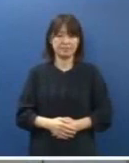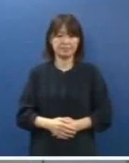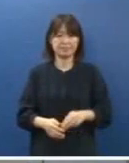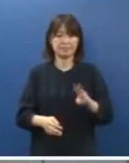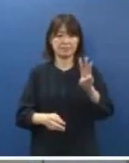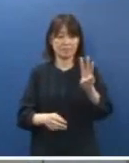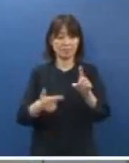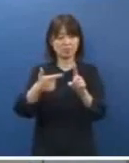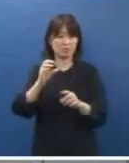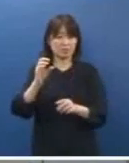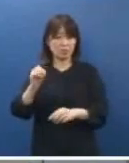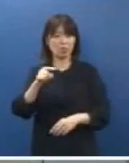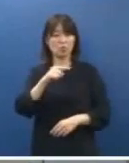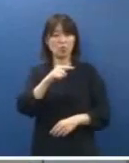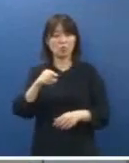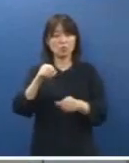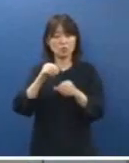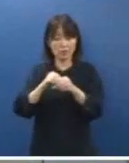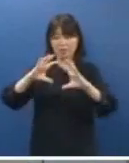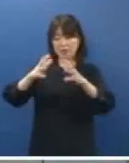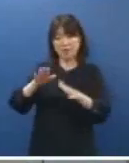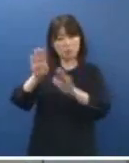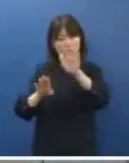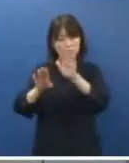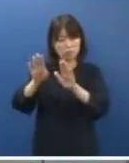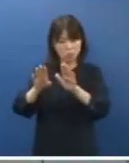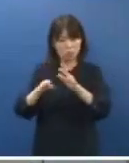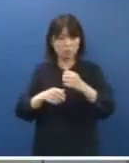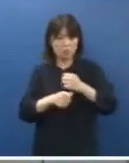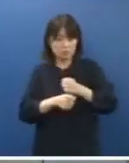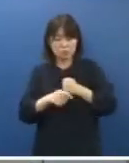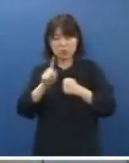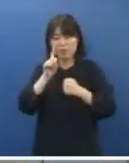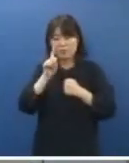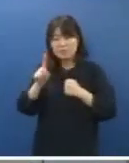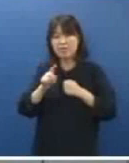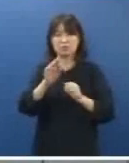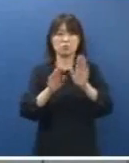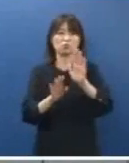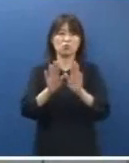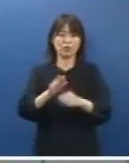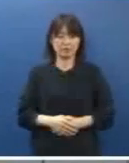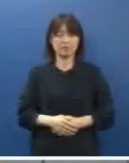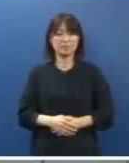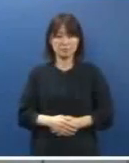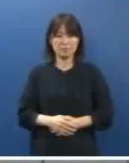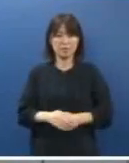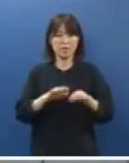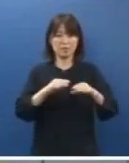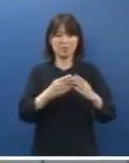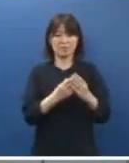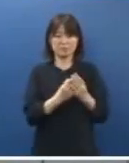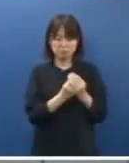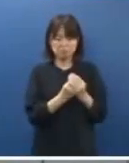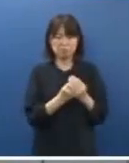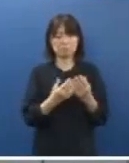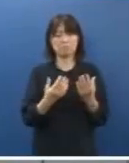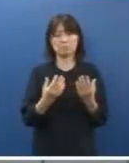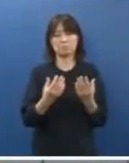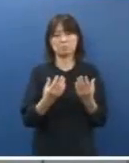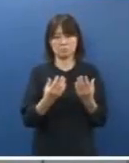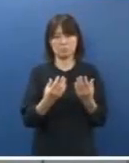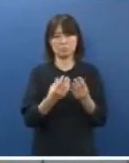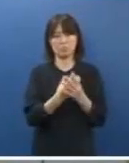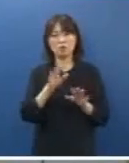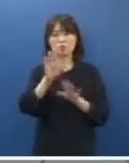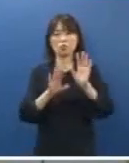WHO を含めてされているという状況であります。従いましてまだちょっと予断を許さない状況で、簡単にこれ収まっていく